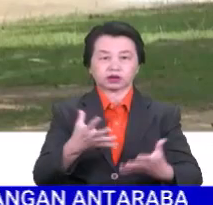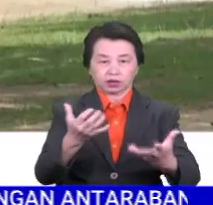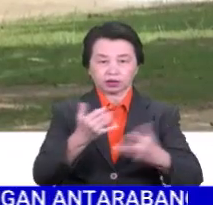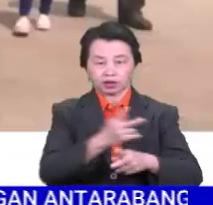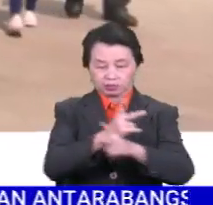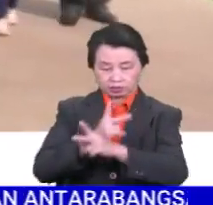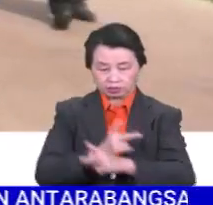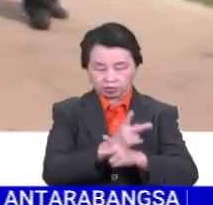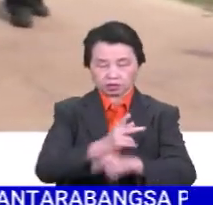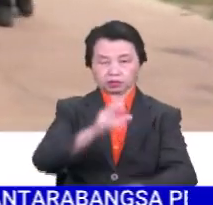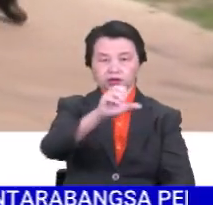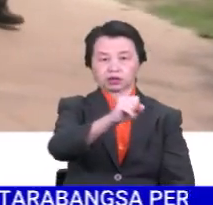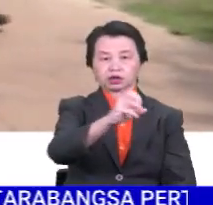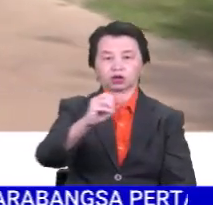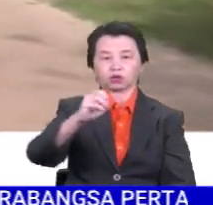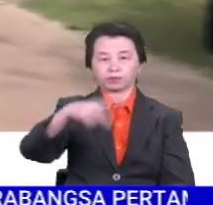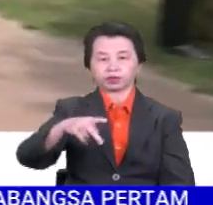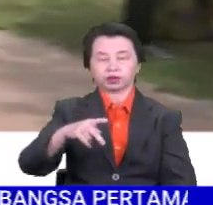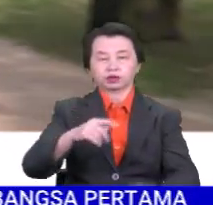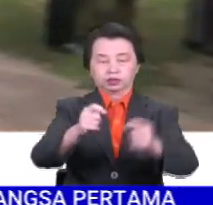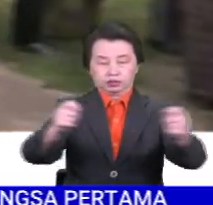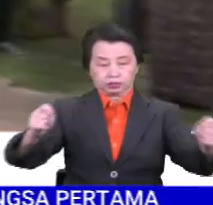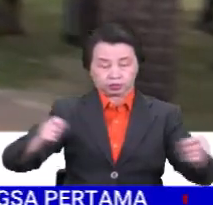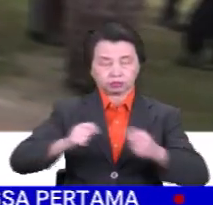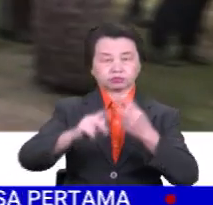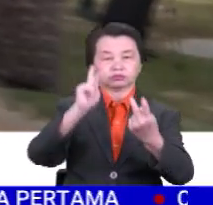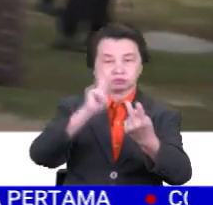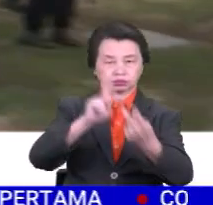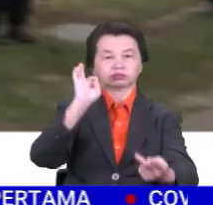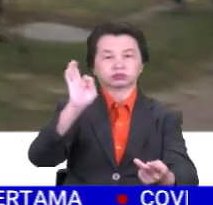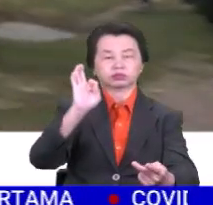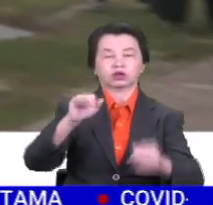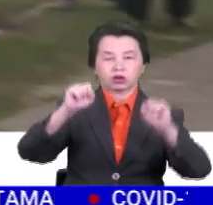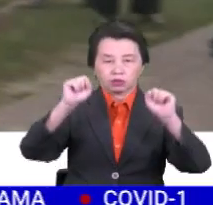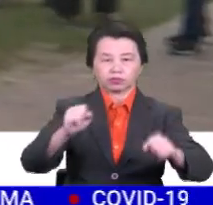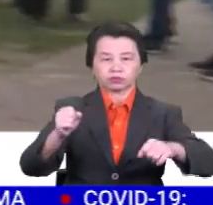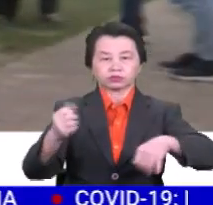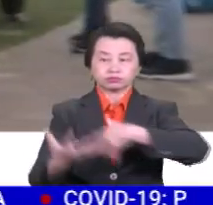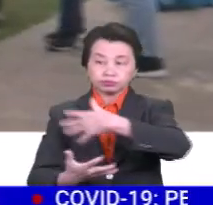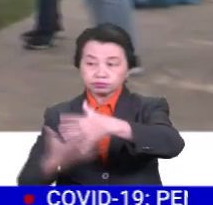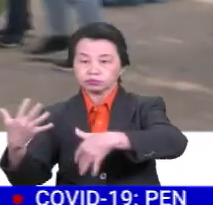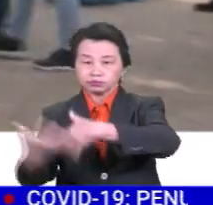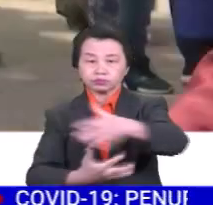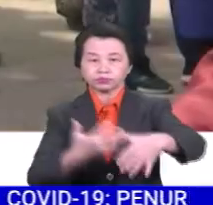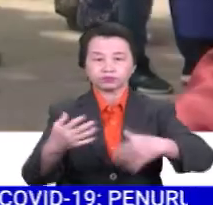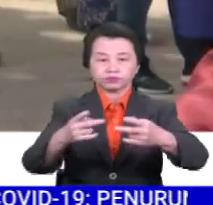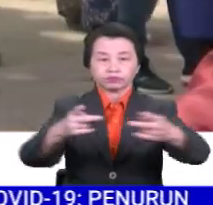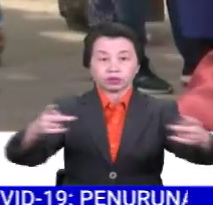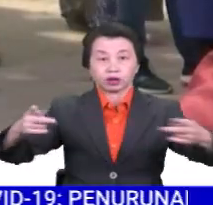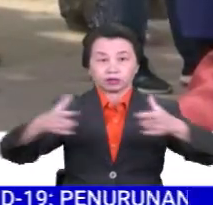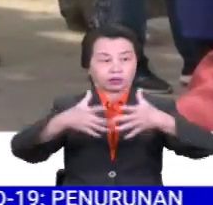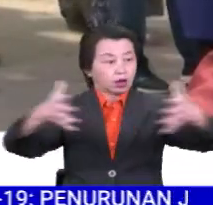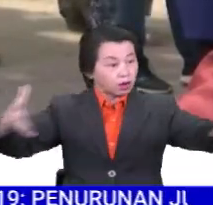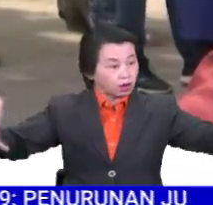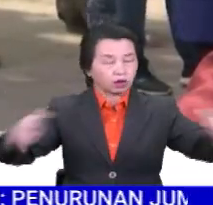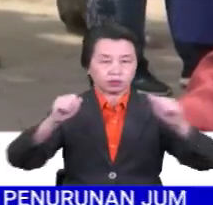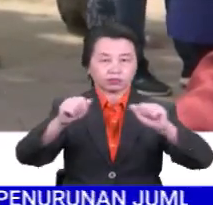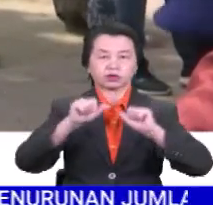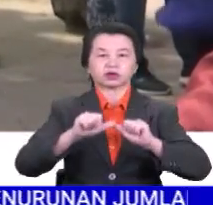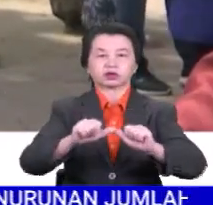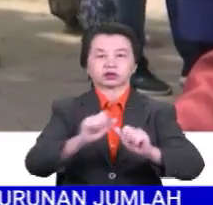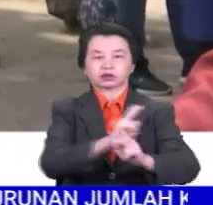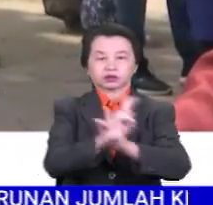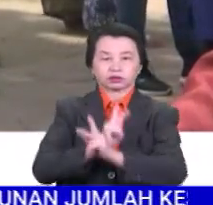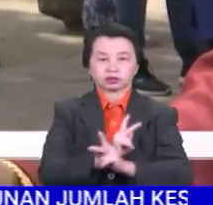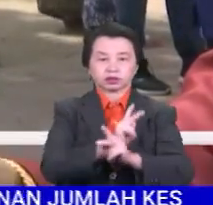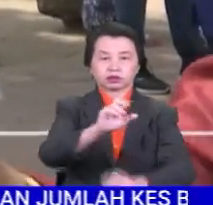jaga SOP, dan ini tempat yang sesuai sebab masing-masing orang kata bolehlah beramah mesra sebab kawasannya luas, jadi kita boleh kekalkan